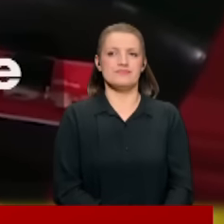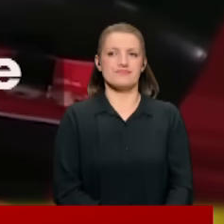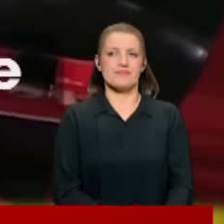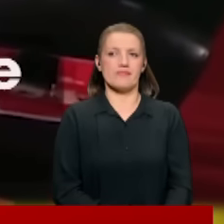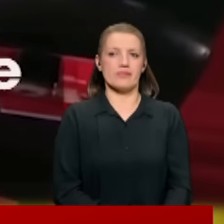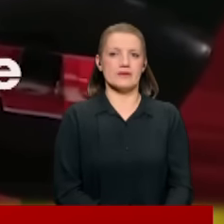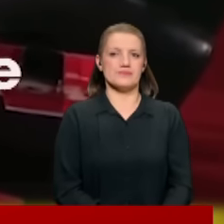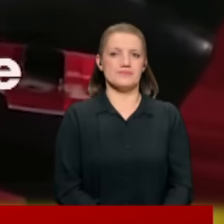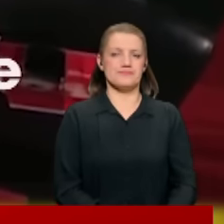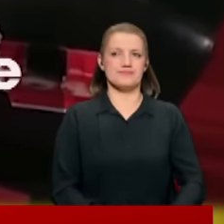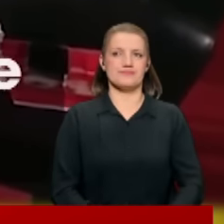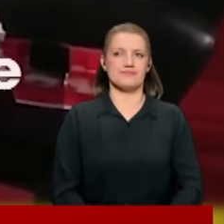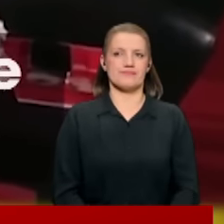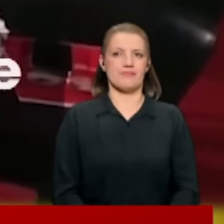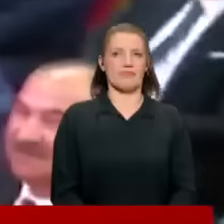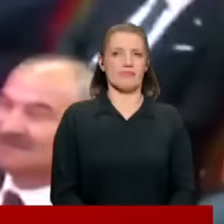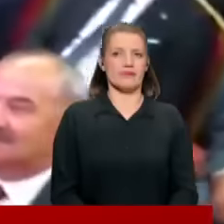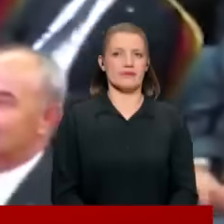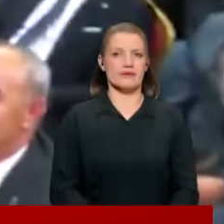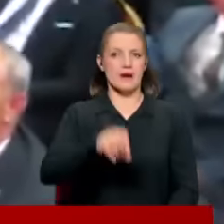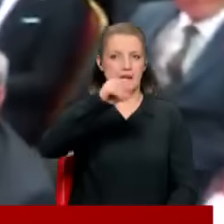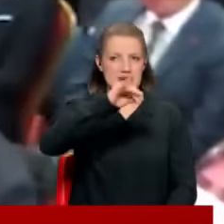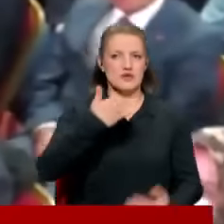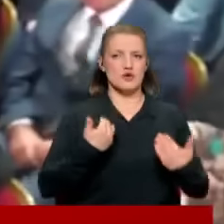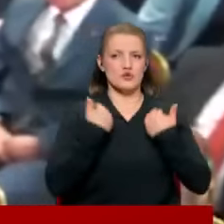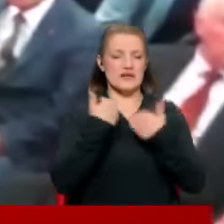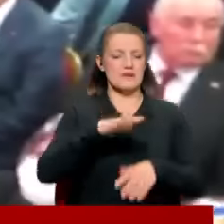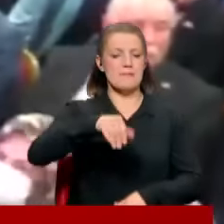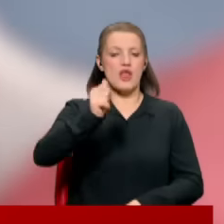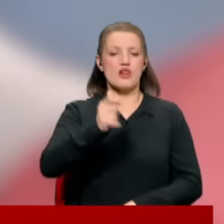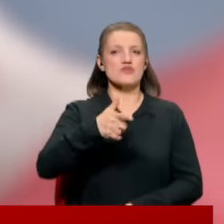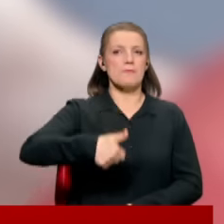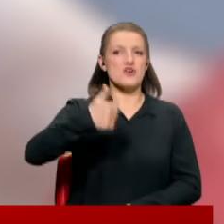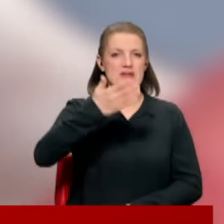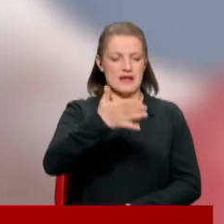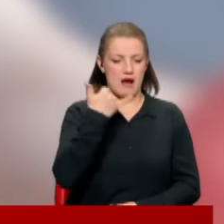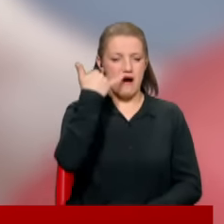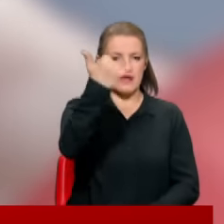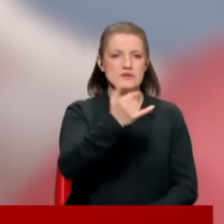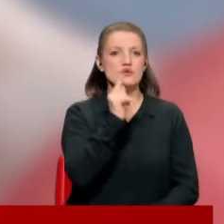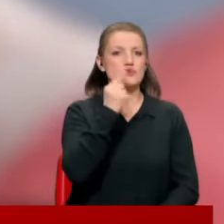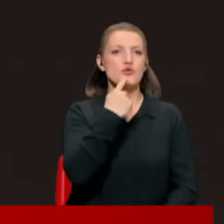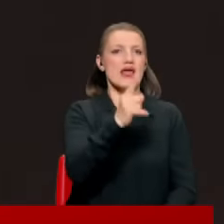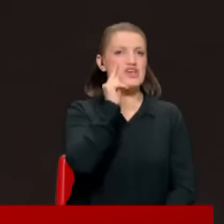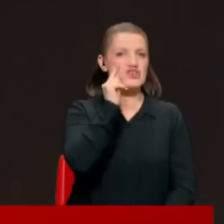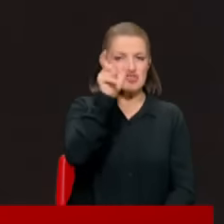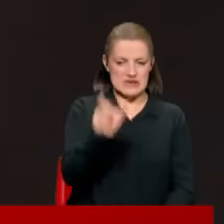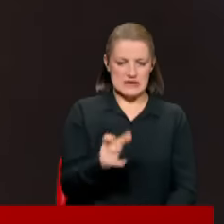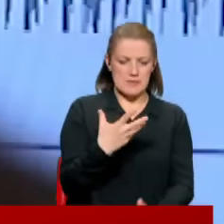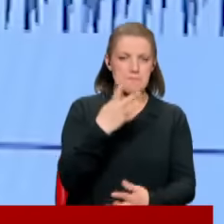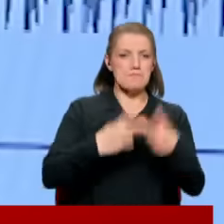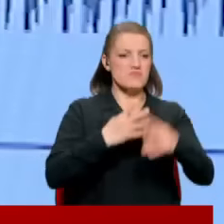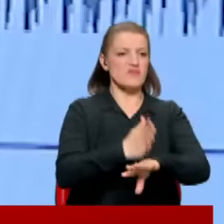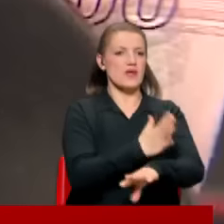Celal Köse Başkanımıza dua ve desteklerinizi bekliyoruz. AK Parti Yozgat Merkez İlçe Başkanlığı'ndan aradığını söyleyen kişiyi kayda aldı